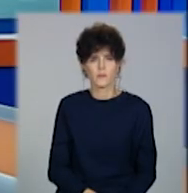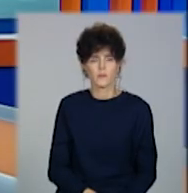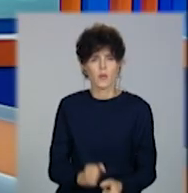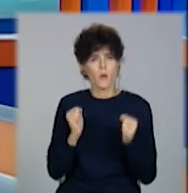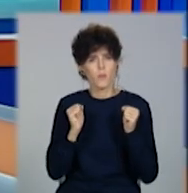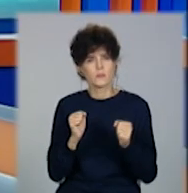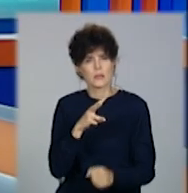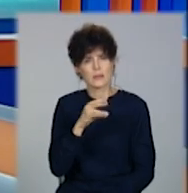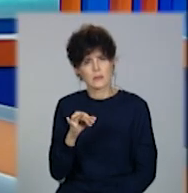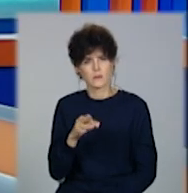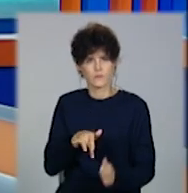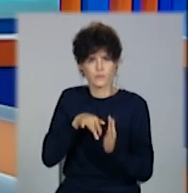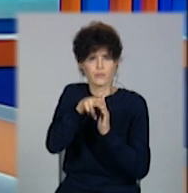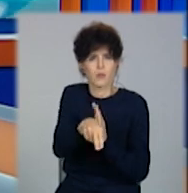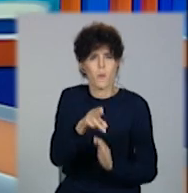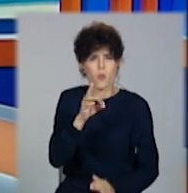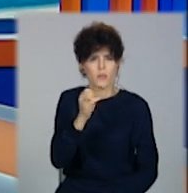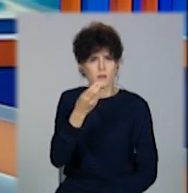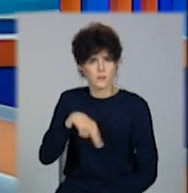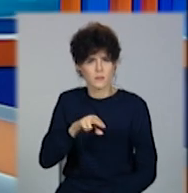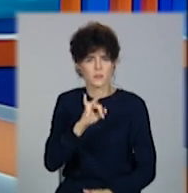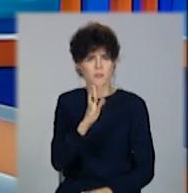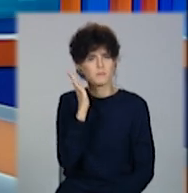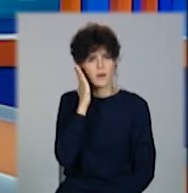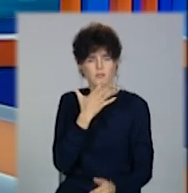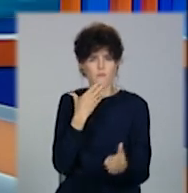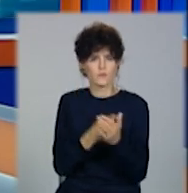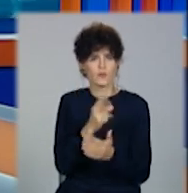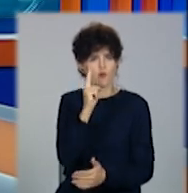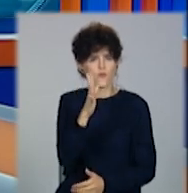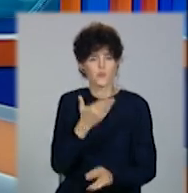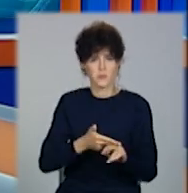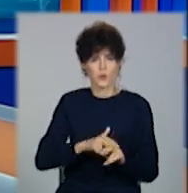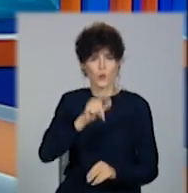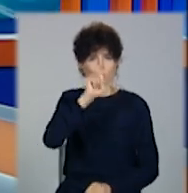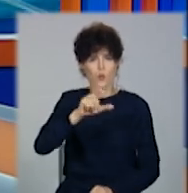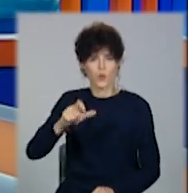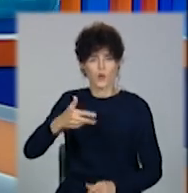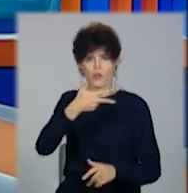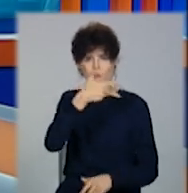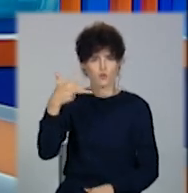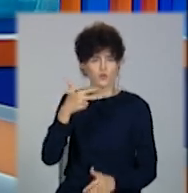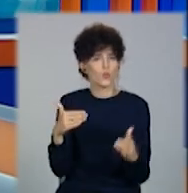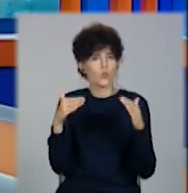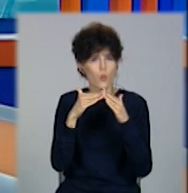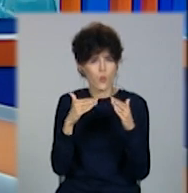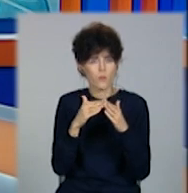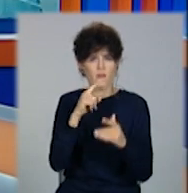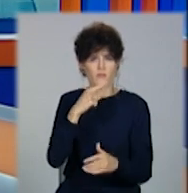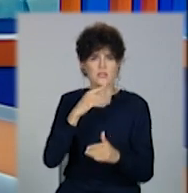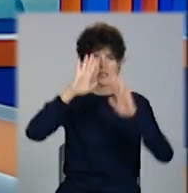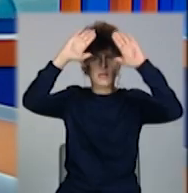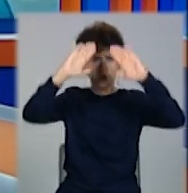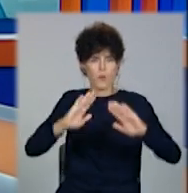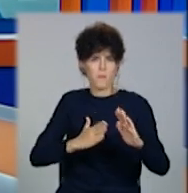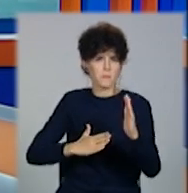Бояться заходити в під'їзд і спати у власних квартирах. Мешканці Маріупольської триповерхівки у відчаї. Стінами